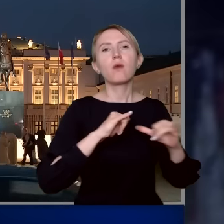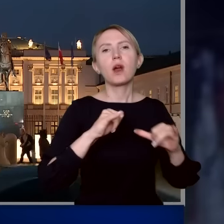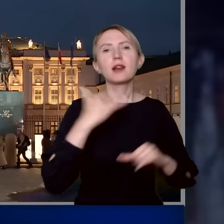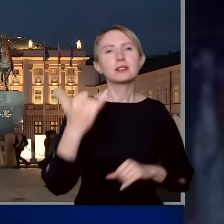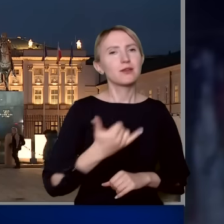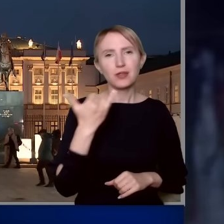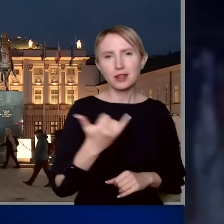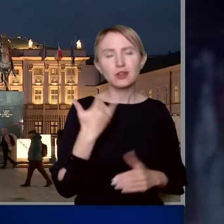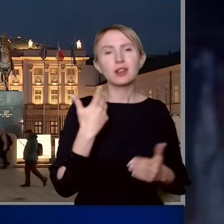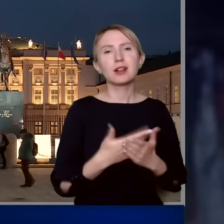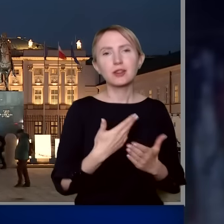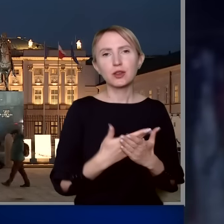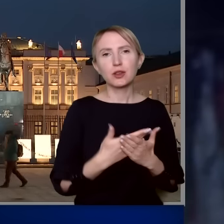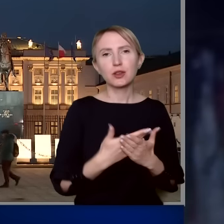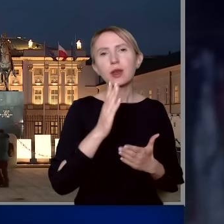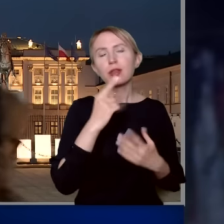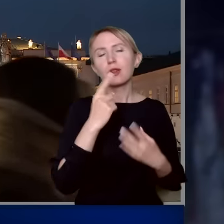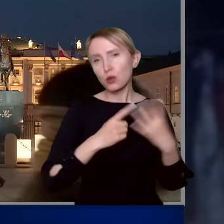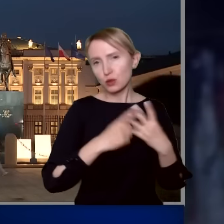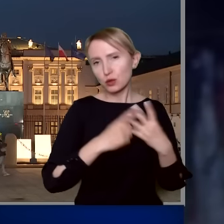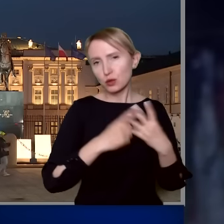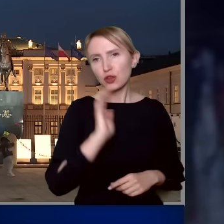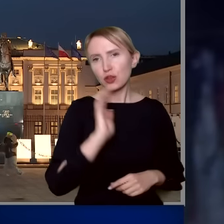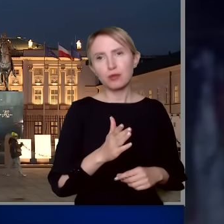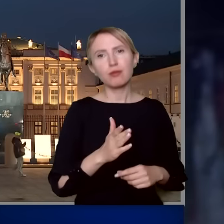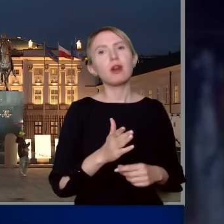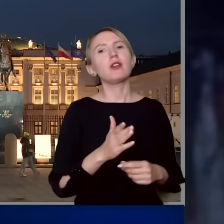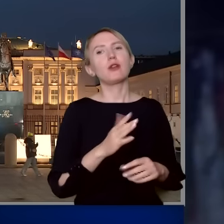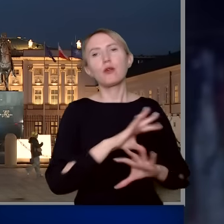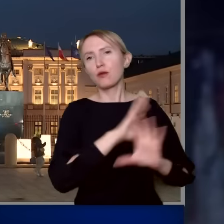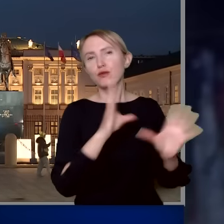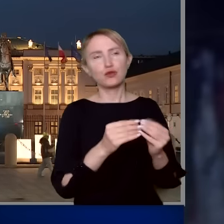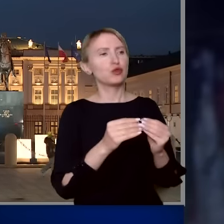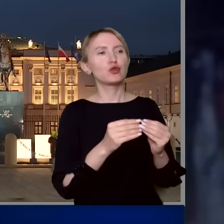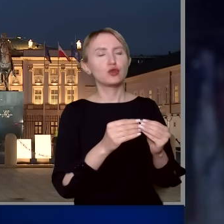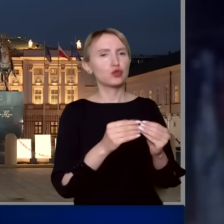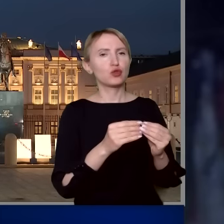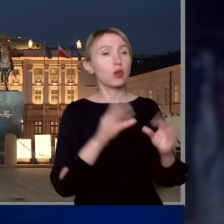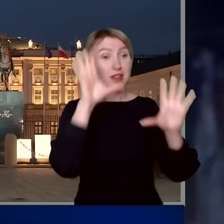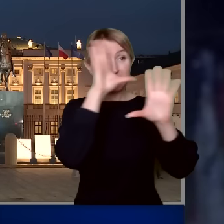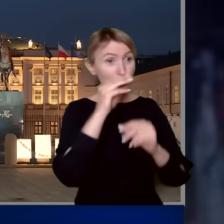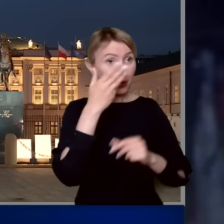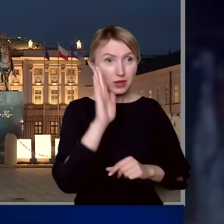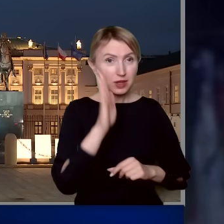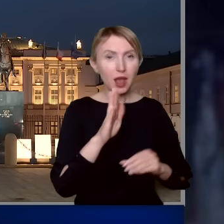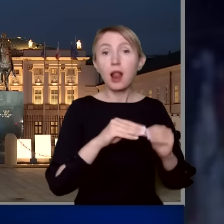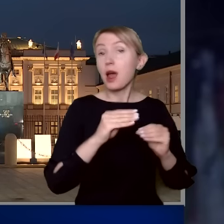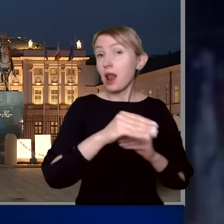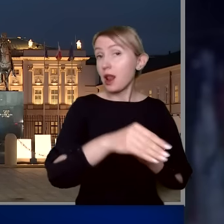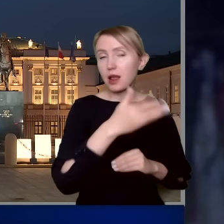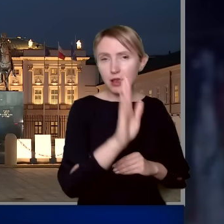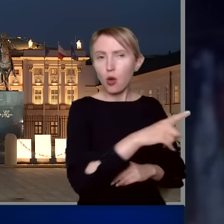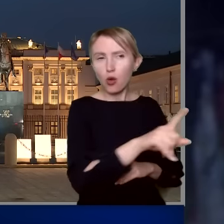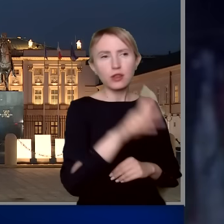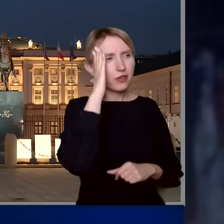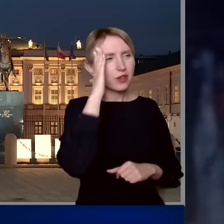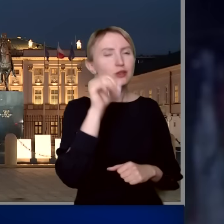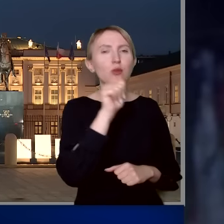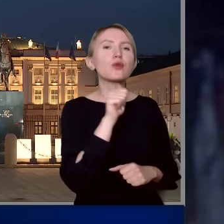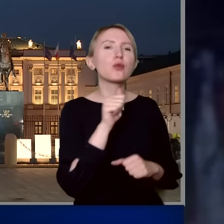i dlatego będą rozliczeni. Będą rozliczeni, nie pójdzie to w niepamięć, nie przedawni się, wiedzą to, próbują się